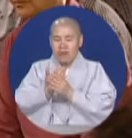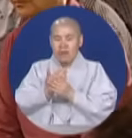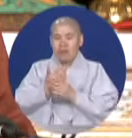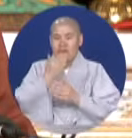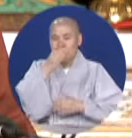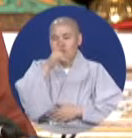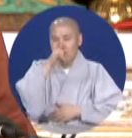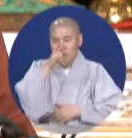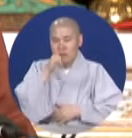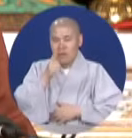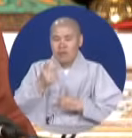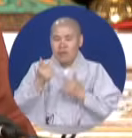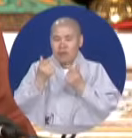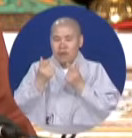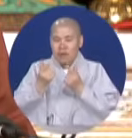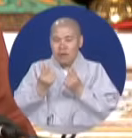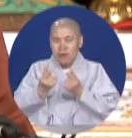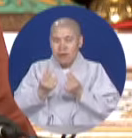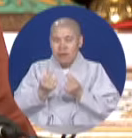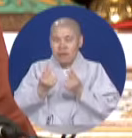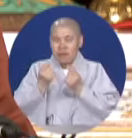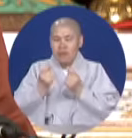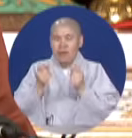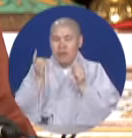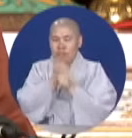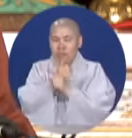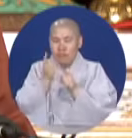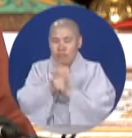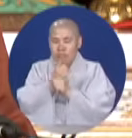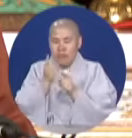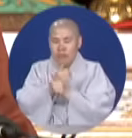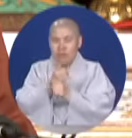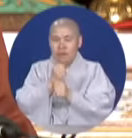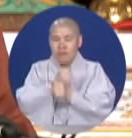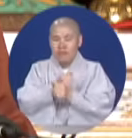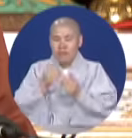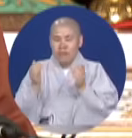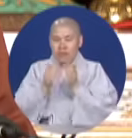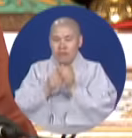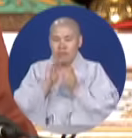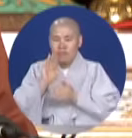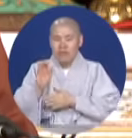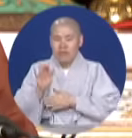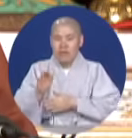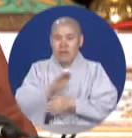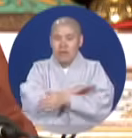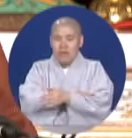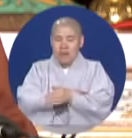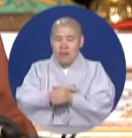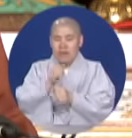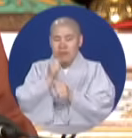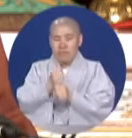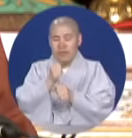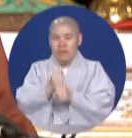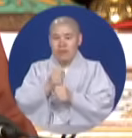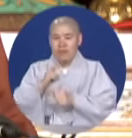이렇습니다. 이걸 전부 교정하고 수정해서 제대로 이걸 만들어야